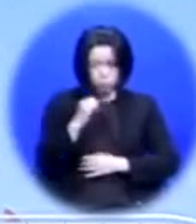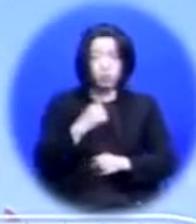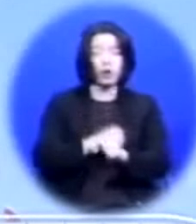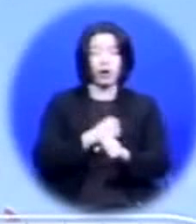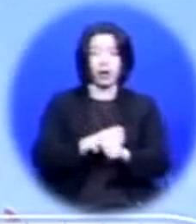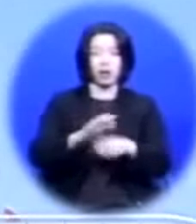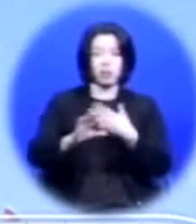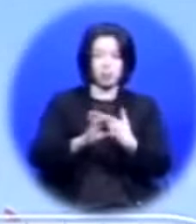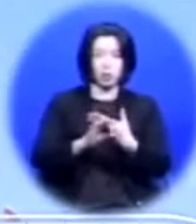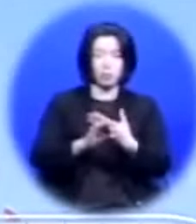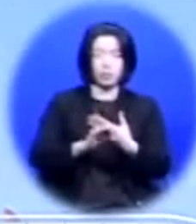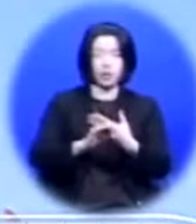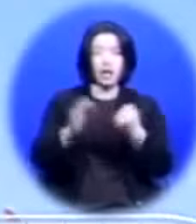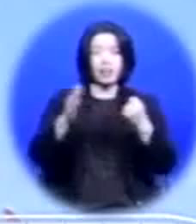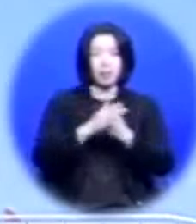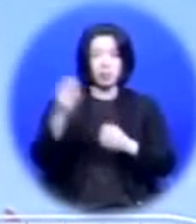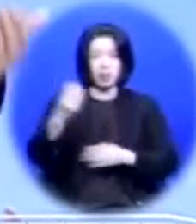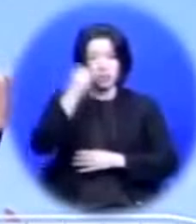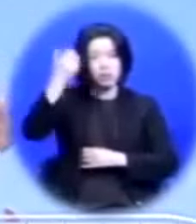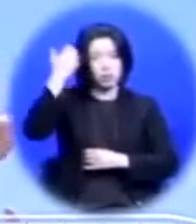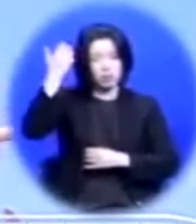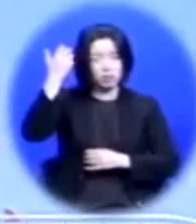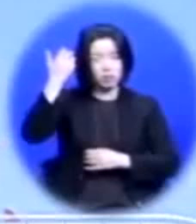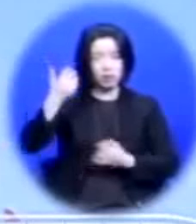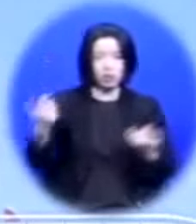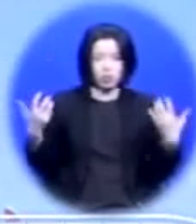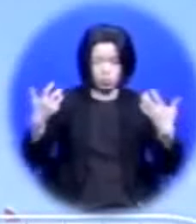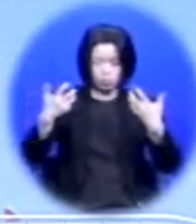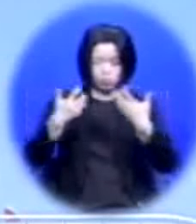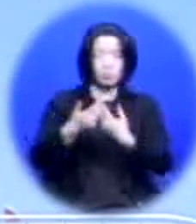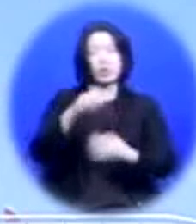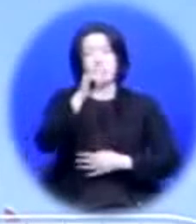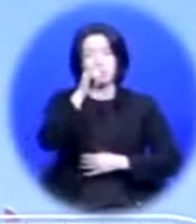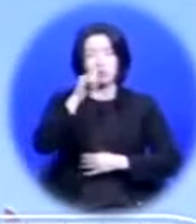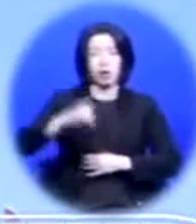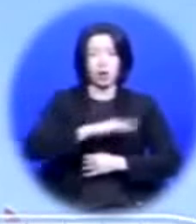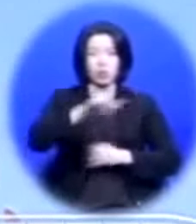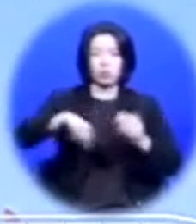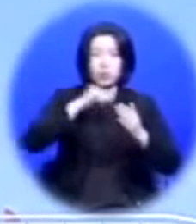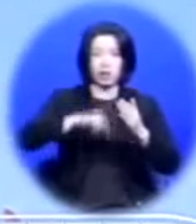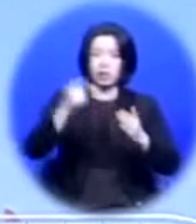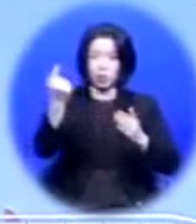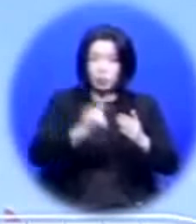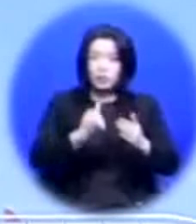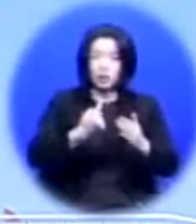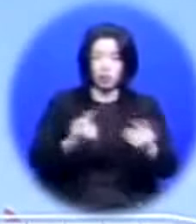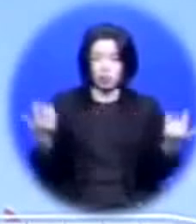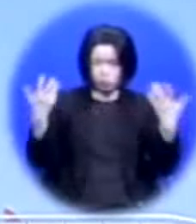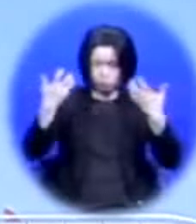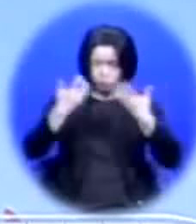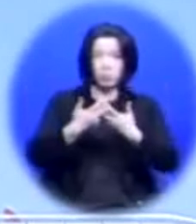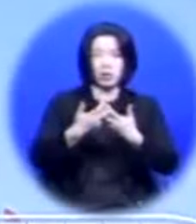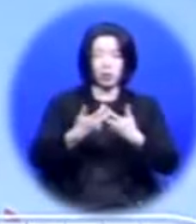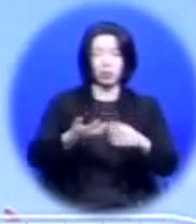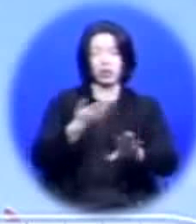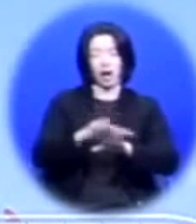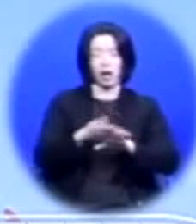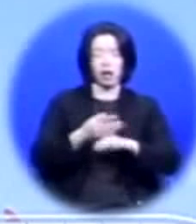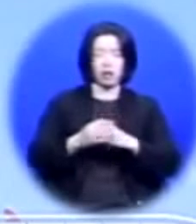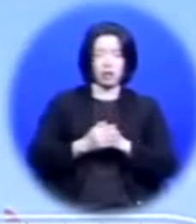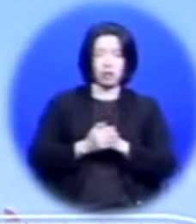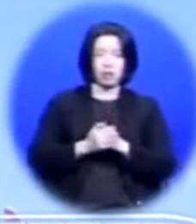하면 그래서 성령의 충만함이 있는 거죠 우리 안에 성령님이 오신 거하고 성령의 충만 하고는